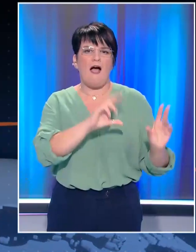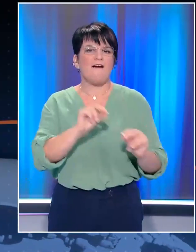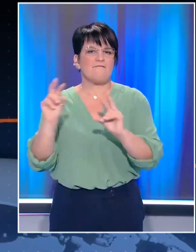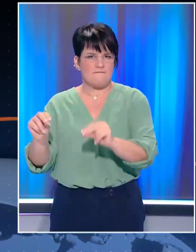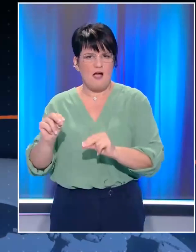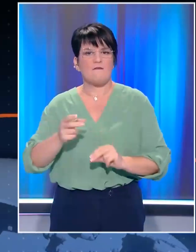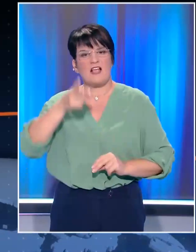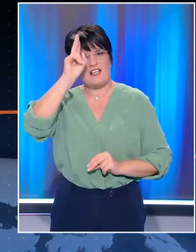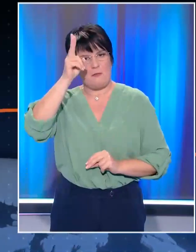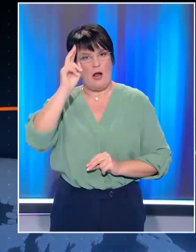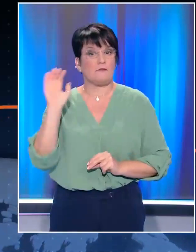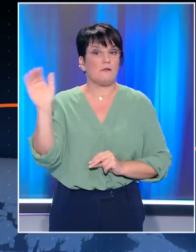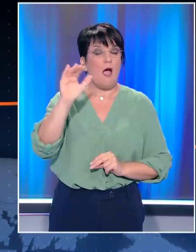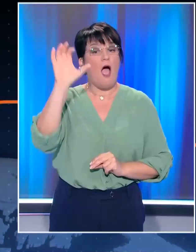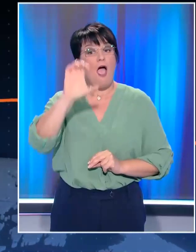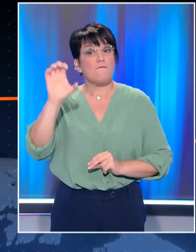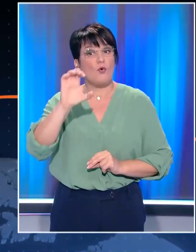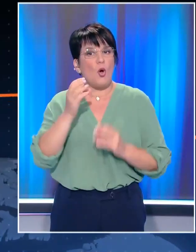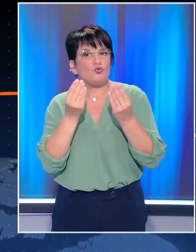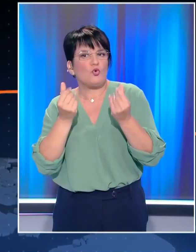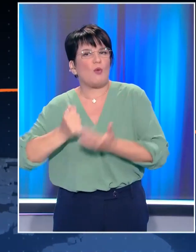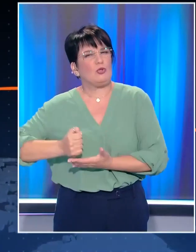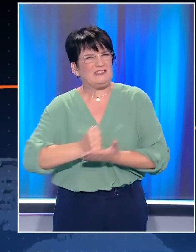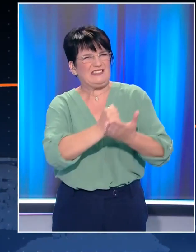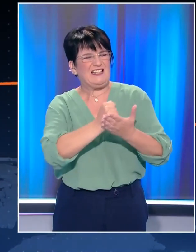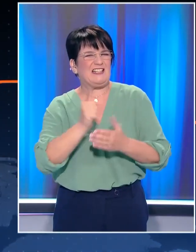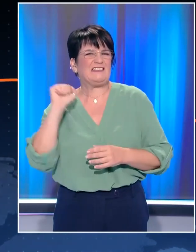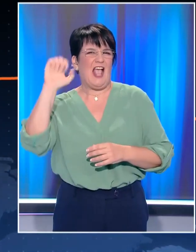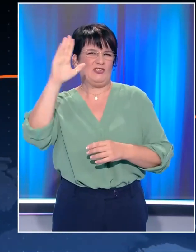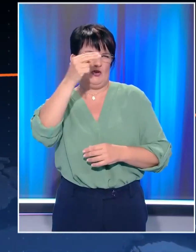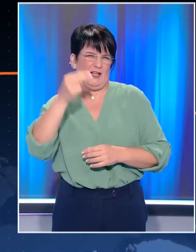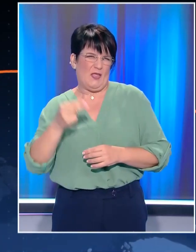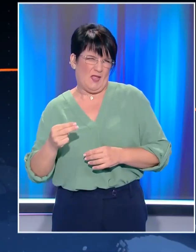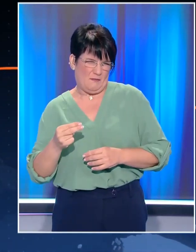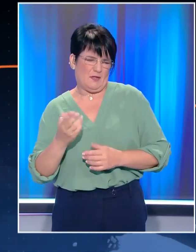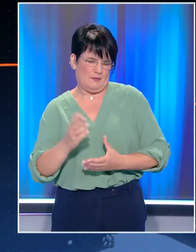κύματος και η Γερμανία, που ζητάει από την Ευρώπη νέους τρόπους ενίσχυσης της εξωτερικής της πολιτικής.